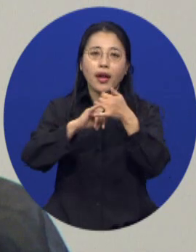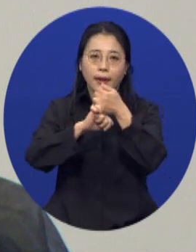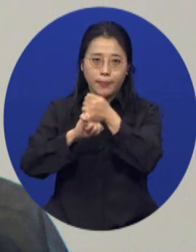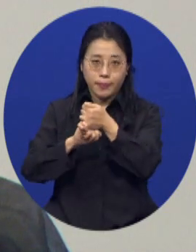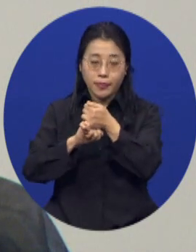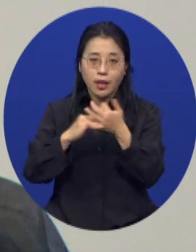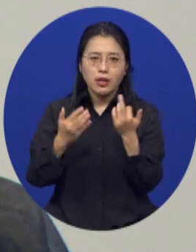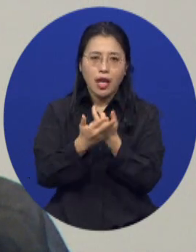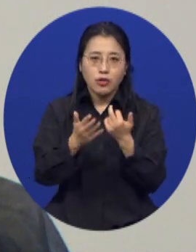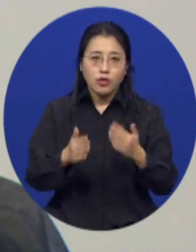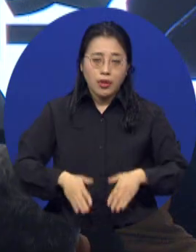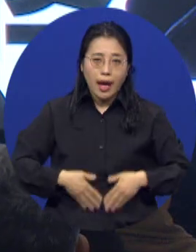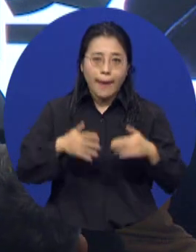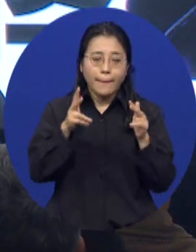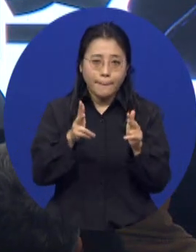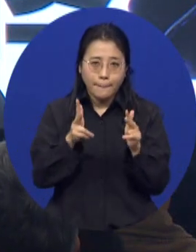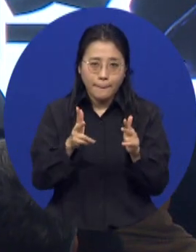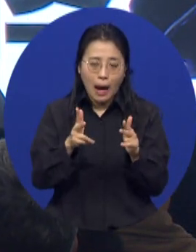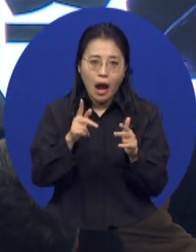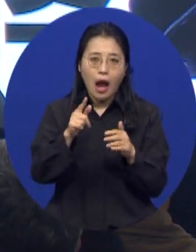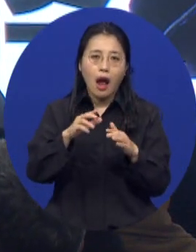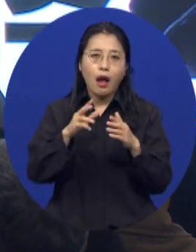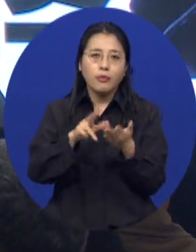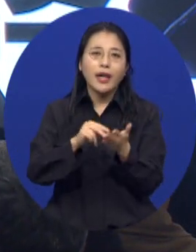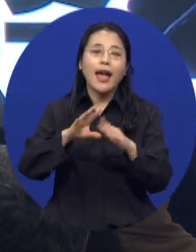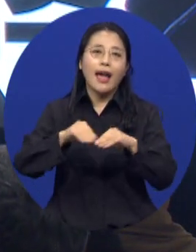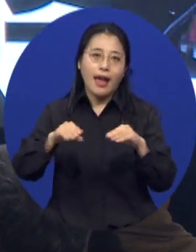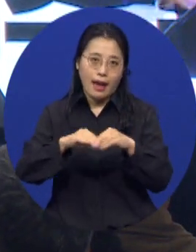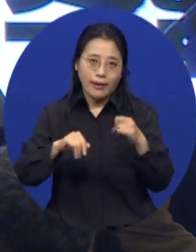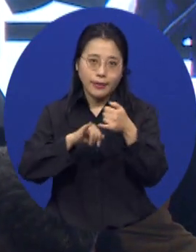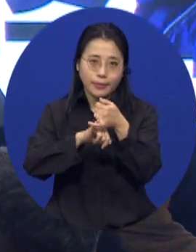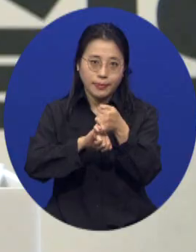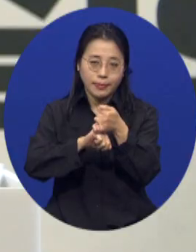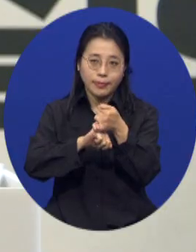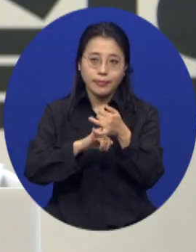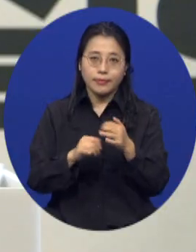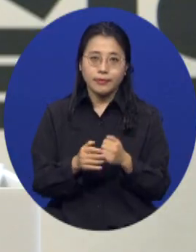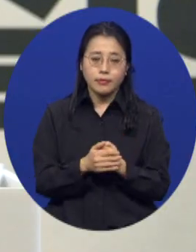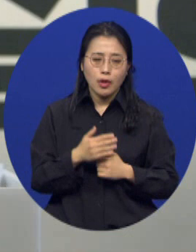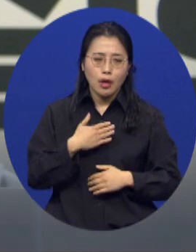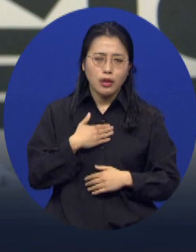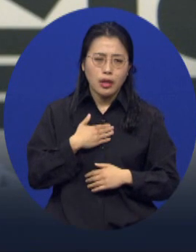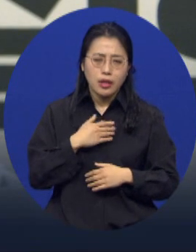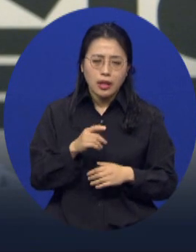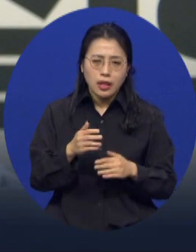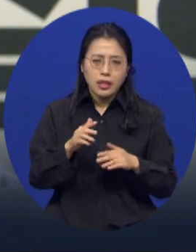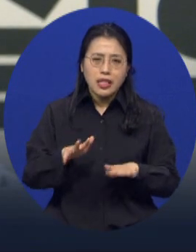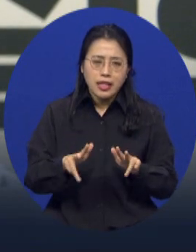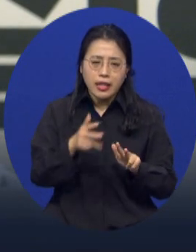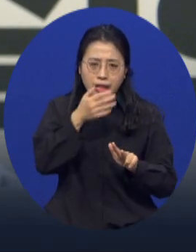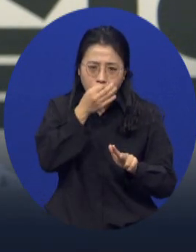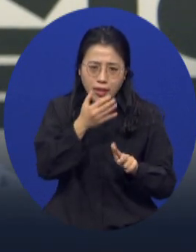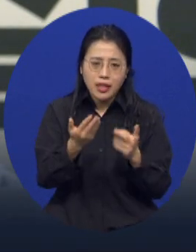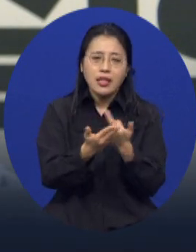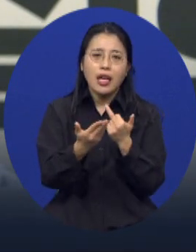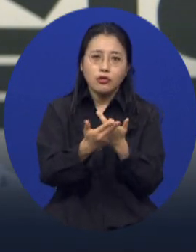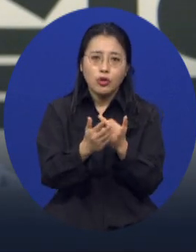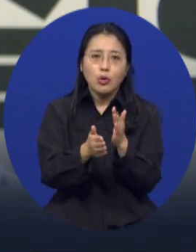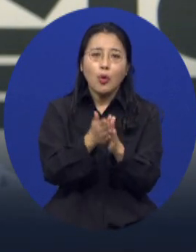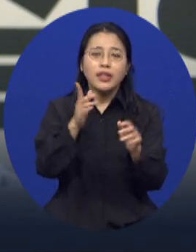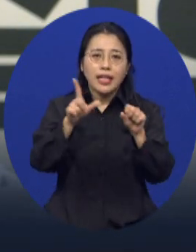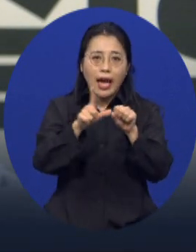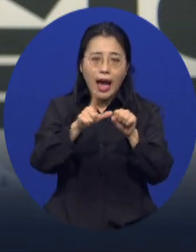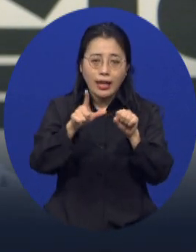난방비 문제를 해결하는 당대표가 되겠다며 표심을 공약했습니다. 저는 열악한 우리 제주 지역의